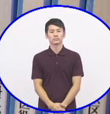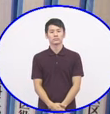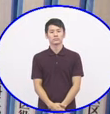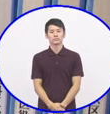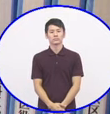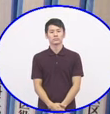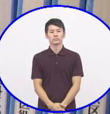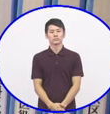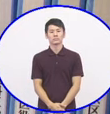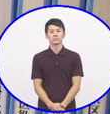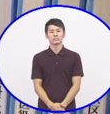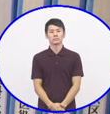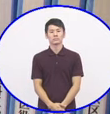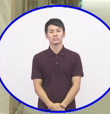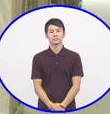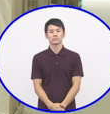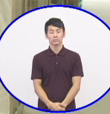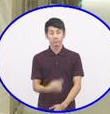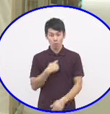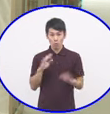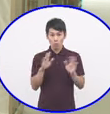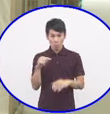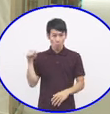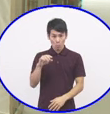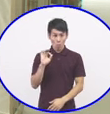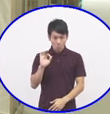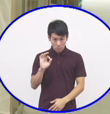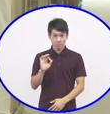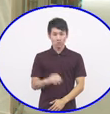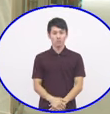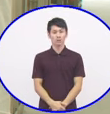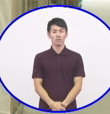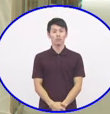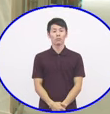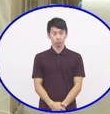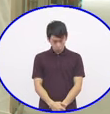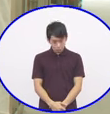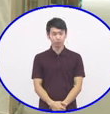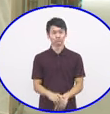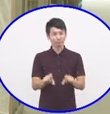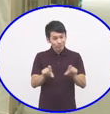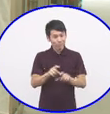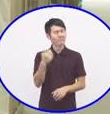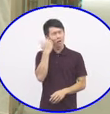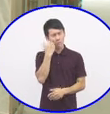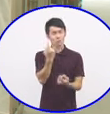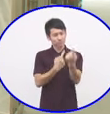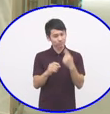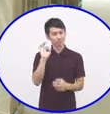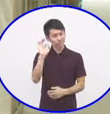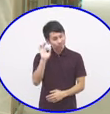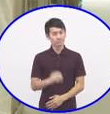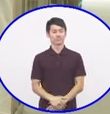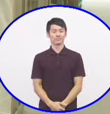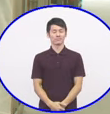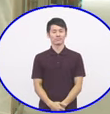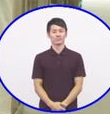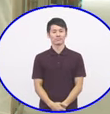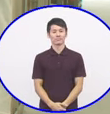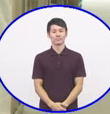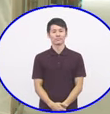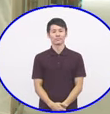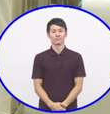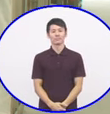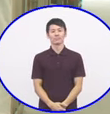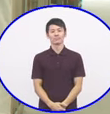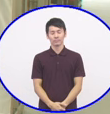ただけるんですよ。 私たち子どもも来ていいんですか。 もちろんどなたでもお越しいただけますよ。